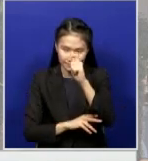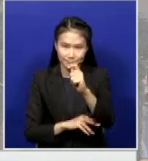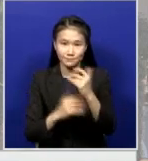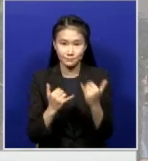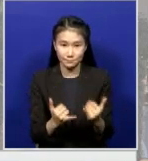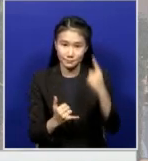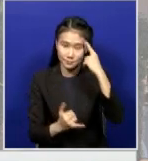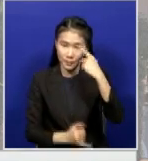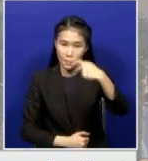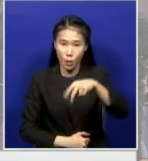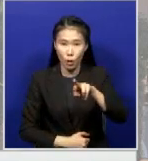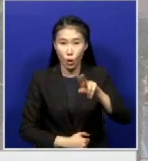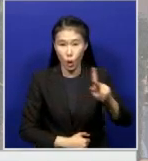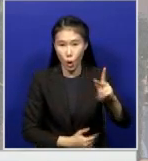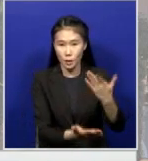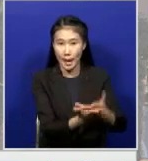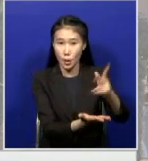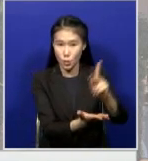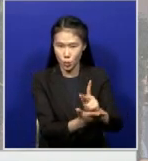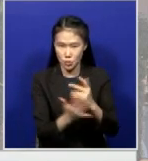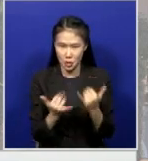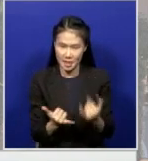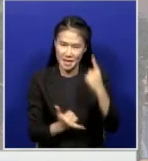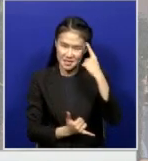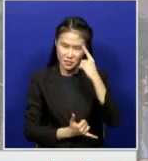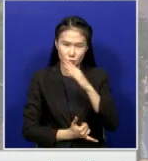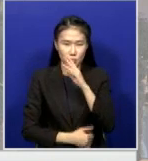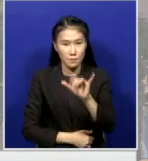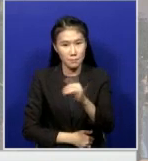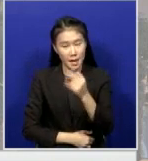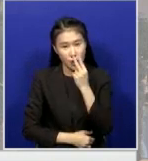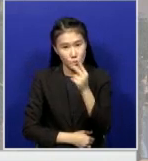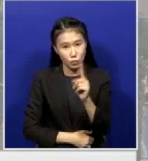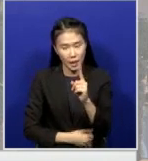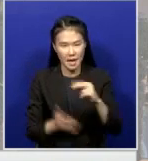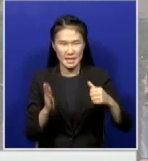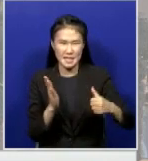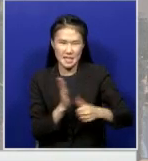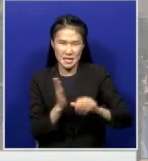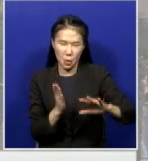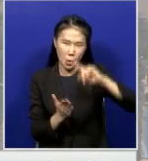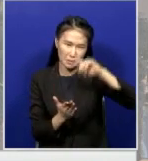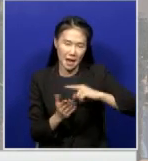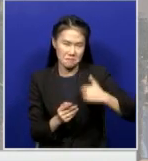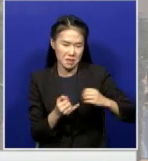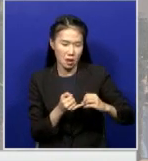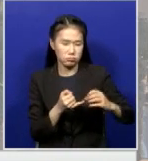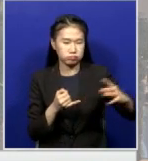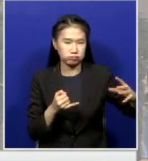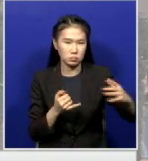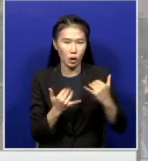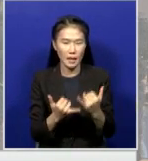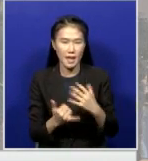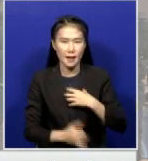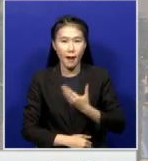ในการตราพระราชกำหนดกู้เงินในครั้งนี้ปฏิเสธไม่ได้ว่าจะส่งผลกระทบต่อสถานะหนี้ของประเทศอย่างไรก็ตามเพื่อให้สภาแห่